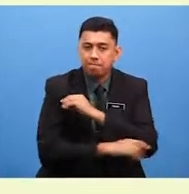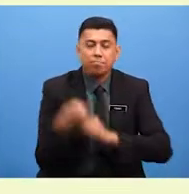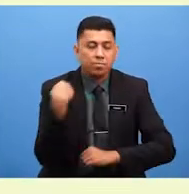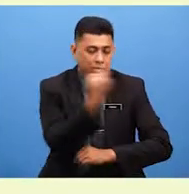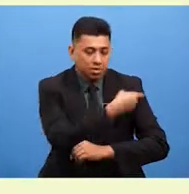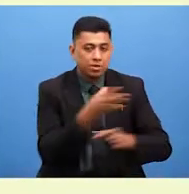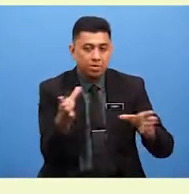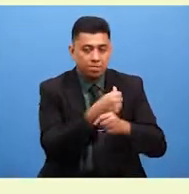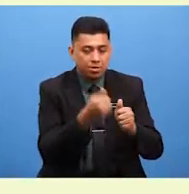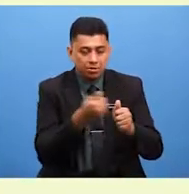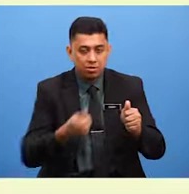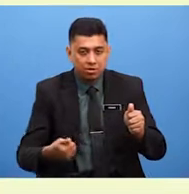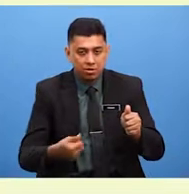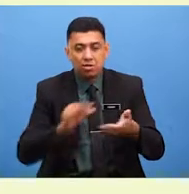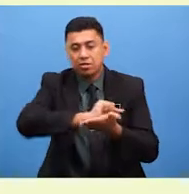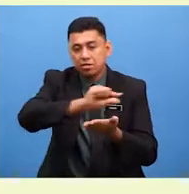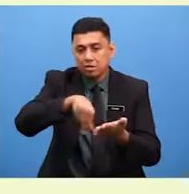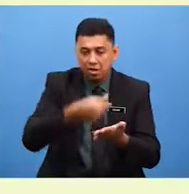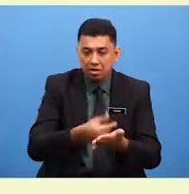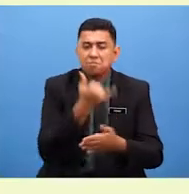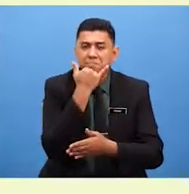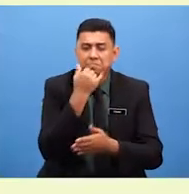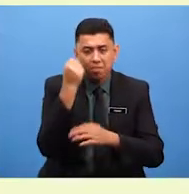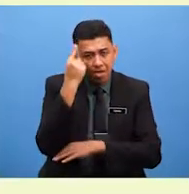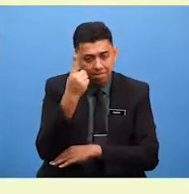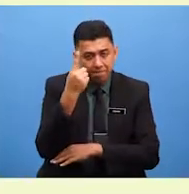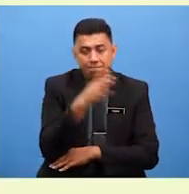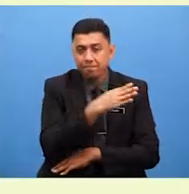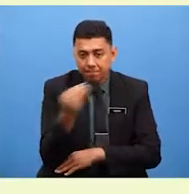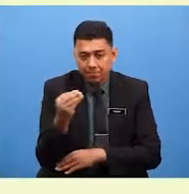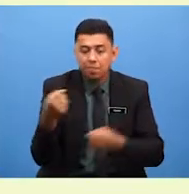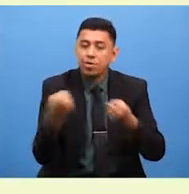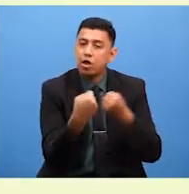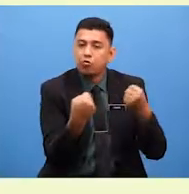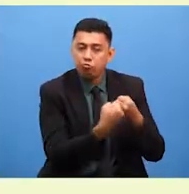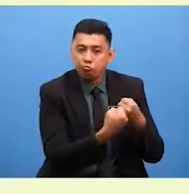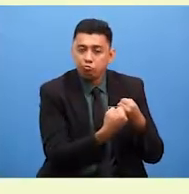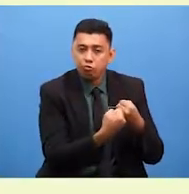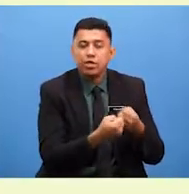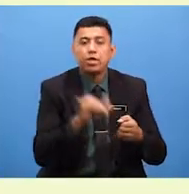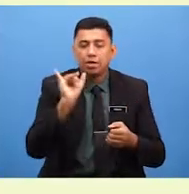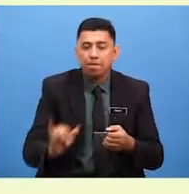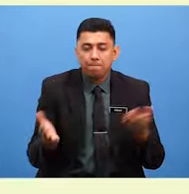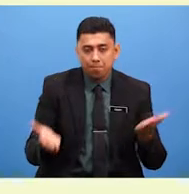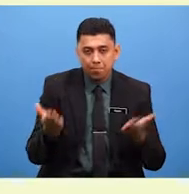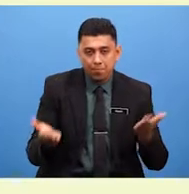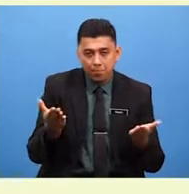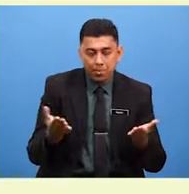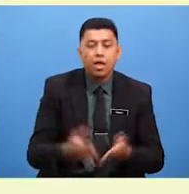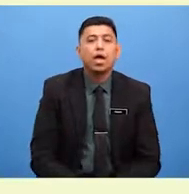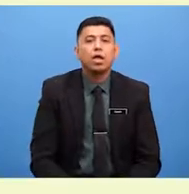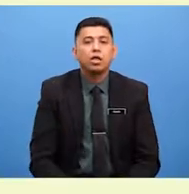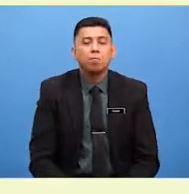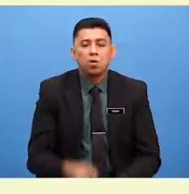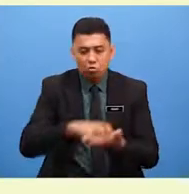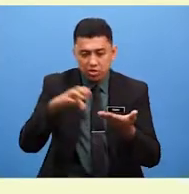dapat mengelakkan segala perselisihan faham dan pergaduhan yang mungkin dapat